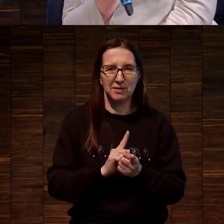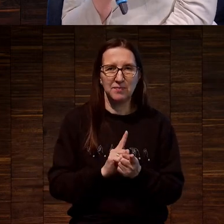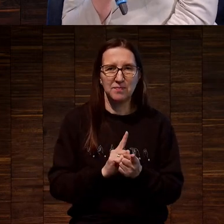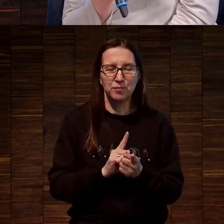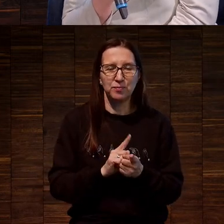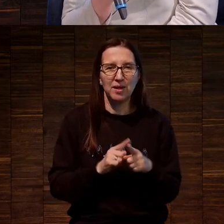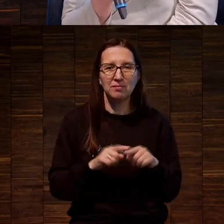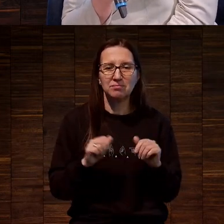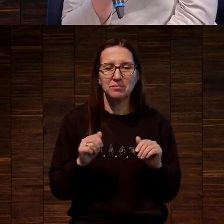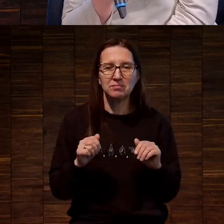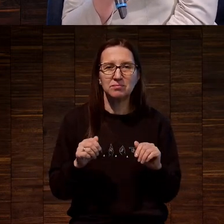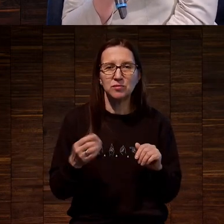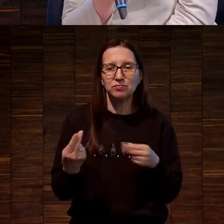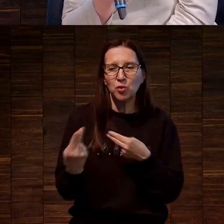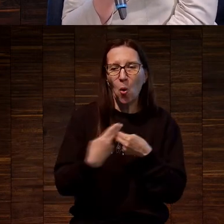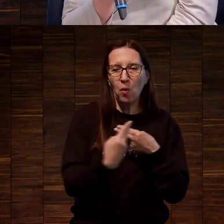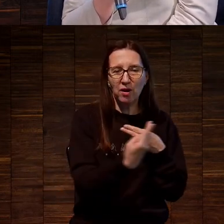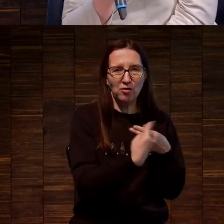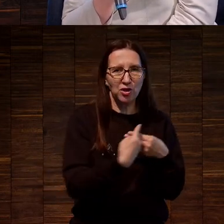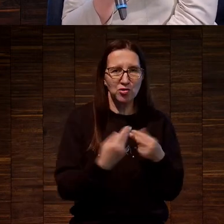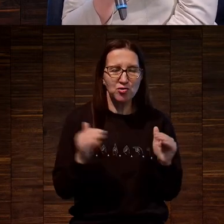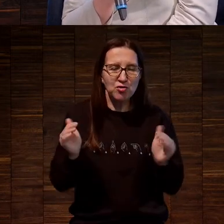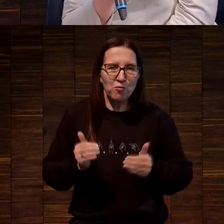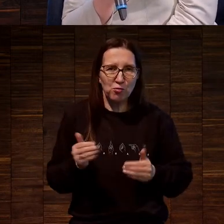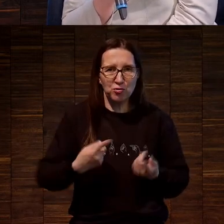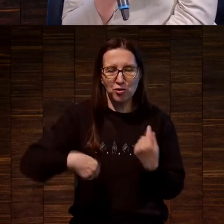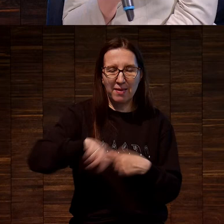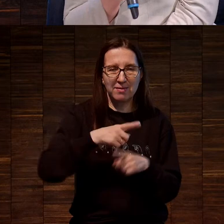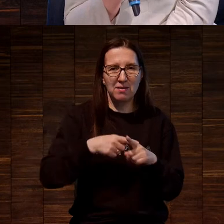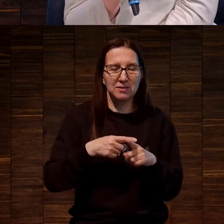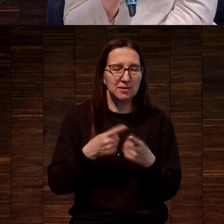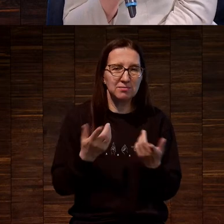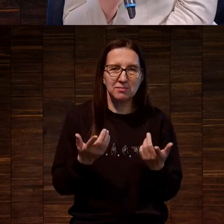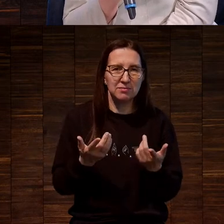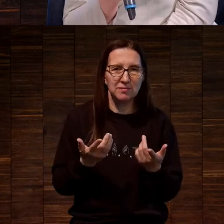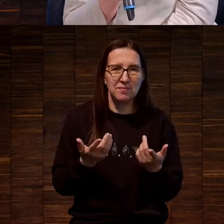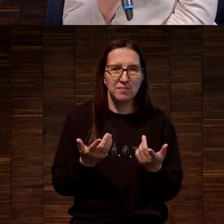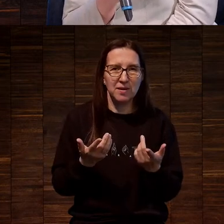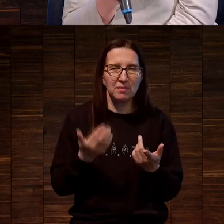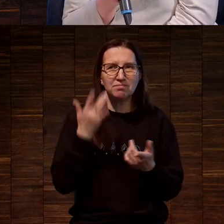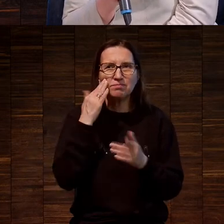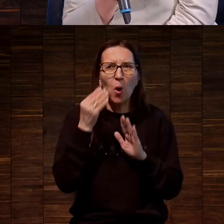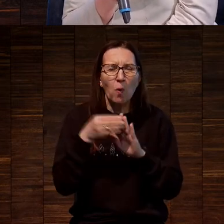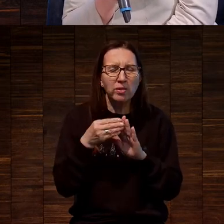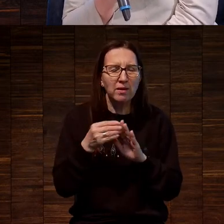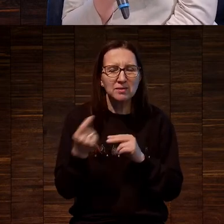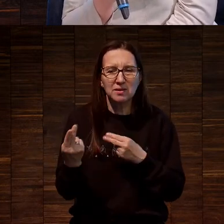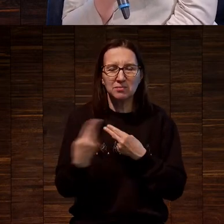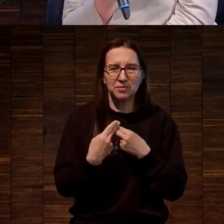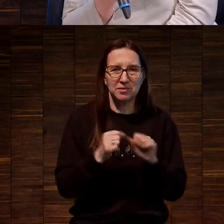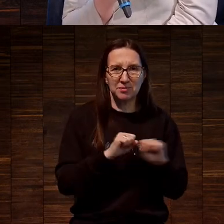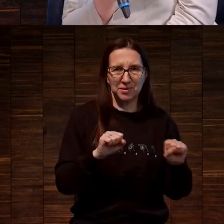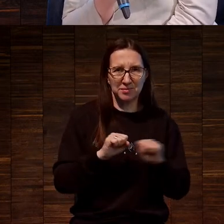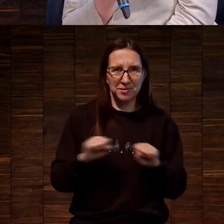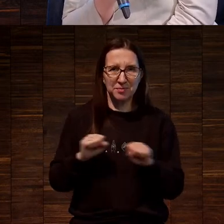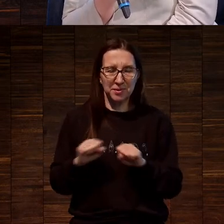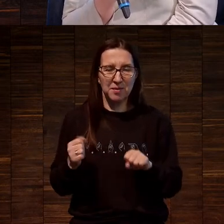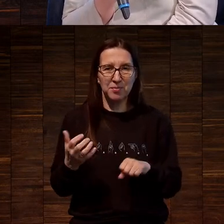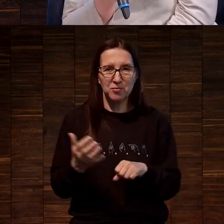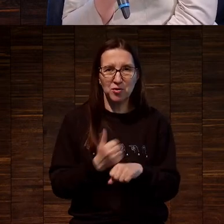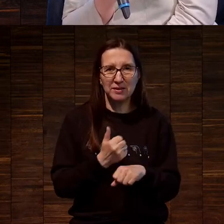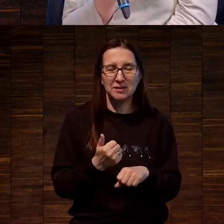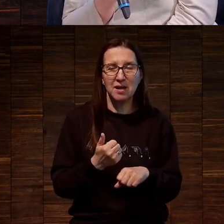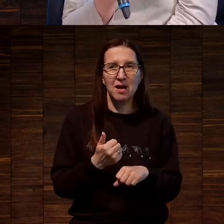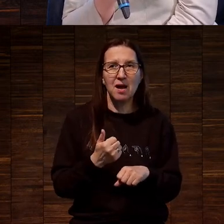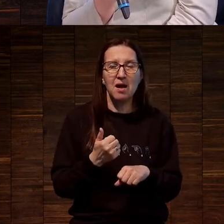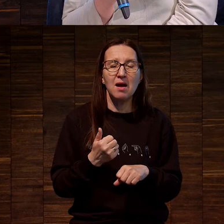менять ограничивающие нас с очень разных сторон контексты. Это скорее про